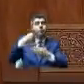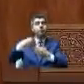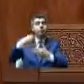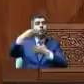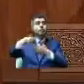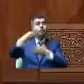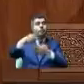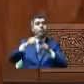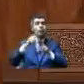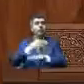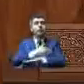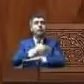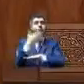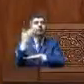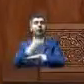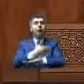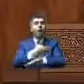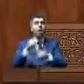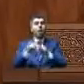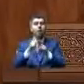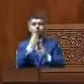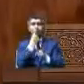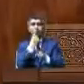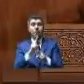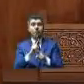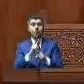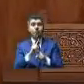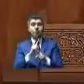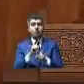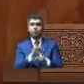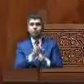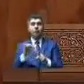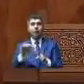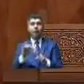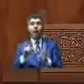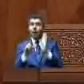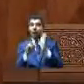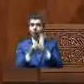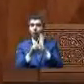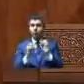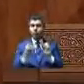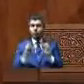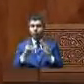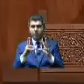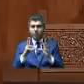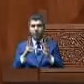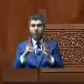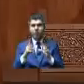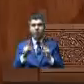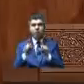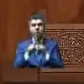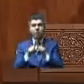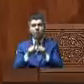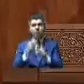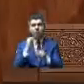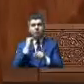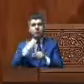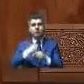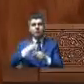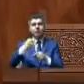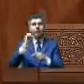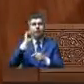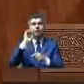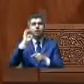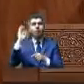ديالهم في الديوانة، نقولوا لهم هاد النقطة ما عندكمش، ولكن في الإطار ديال القانون نعم بطبيعة الحال هما كيدافعوا على الصناعة ديالهم في الإطار